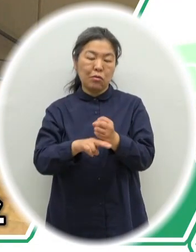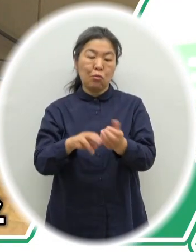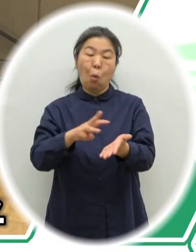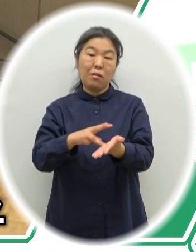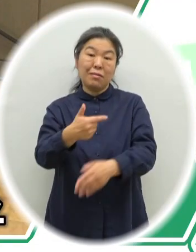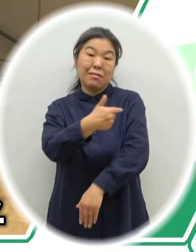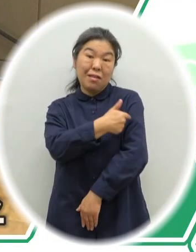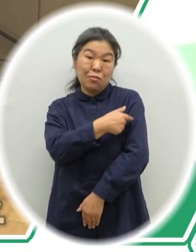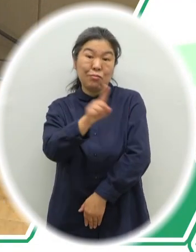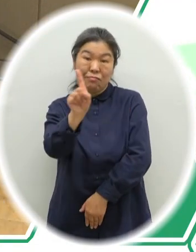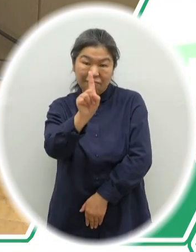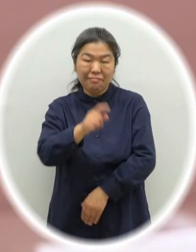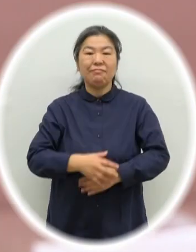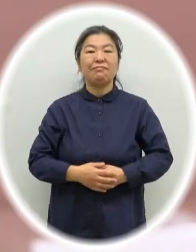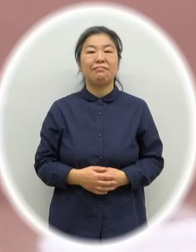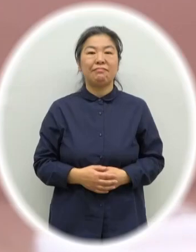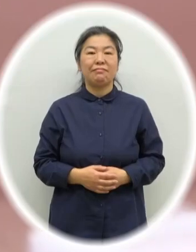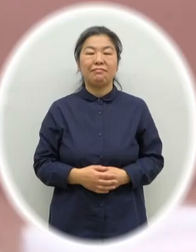クチン接種。